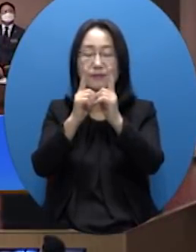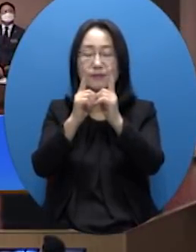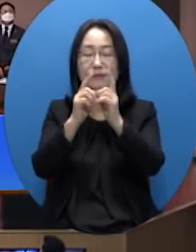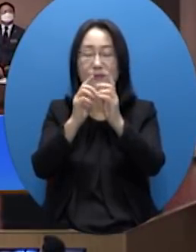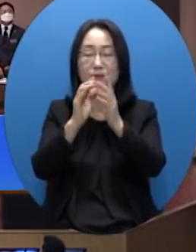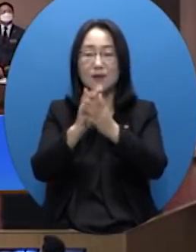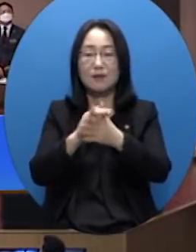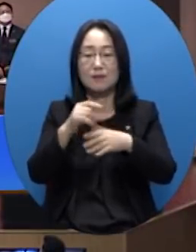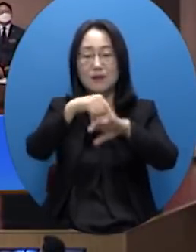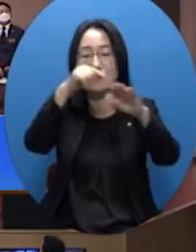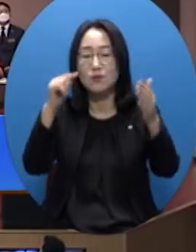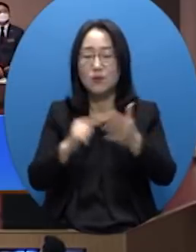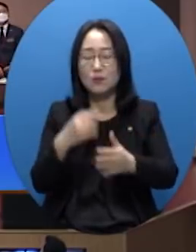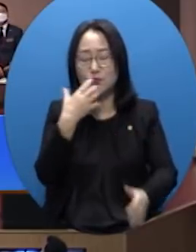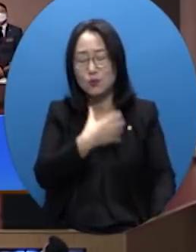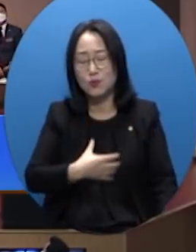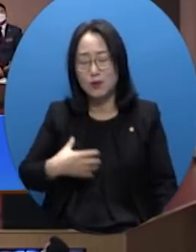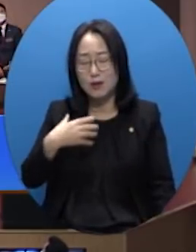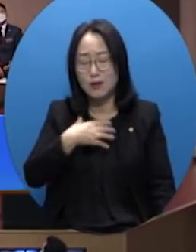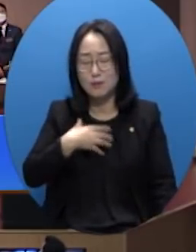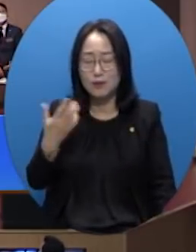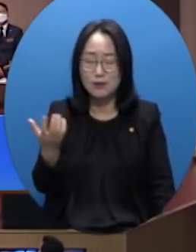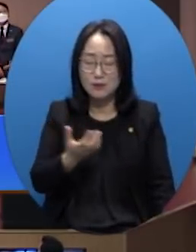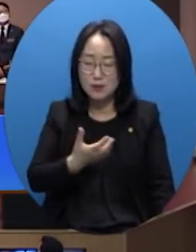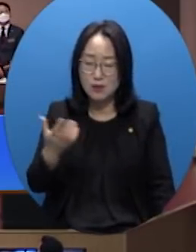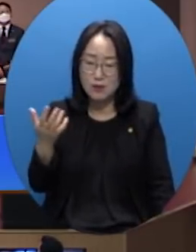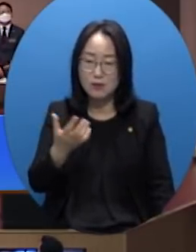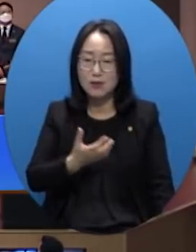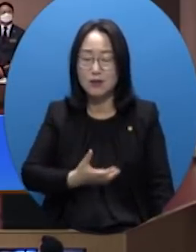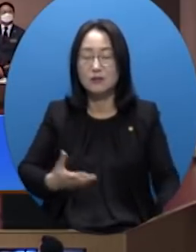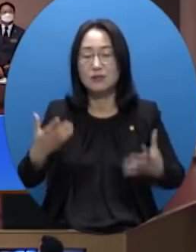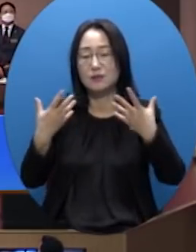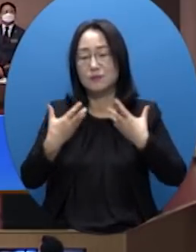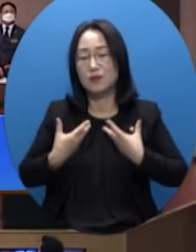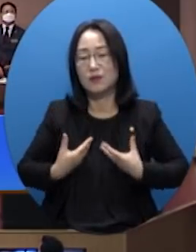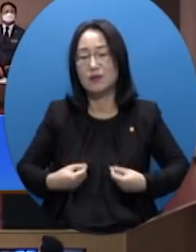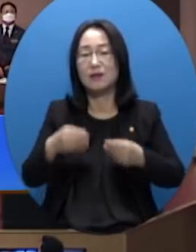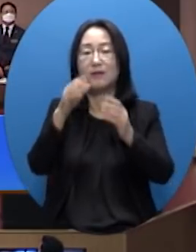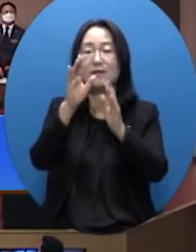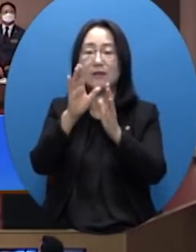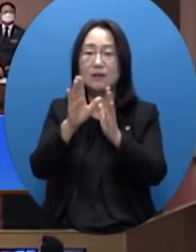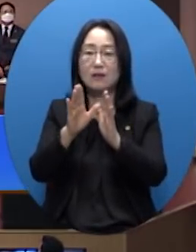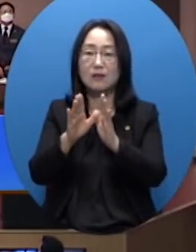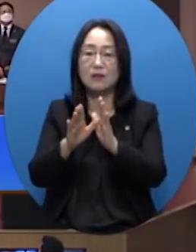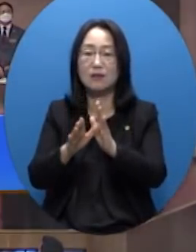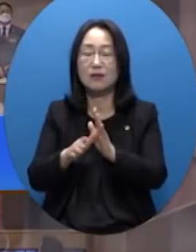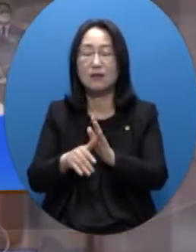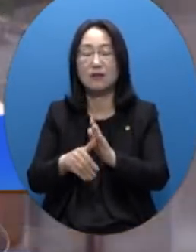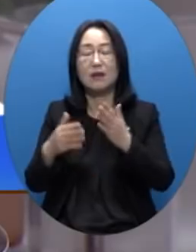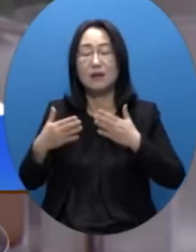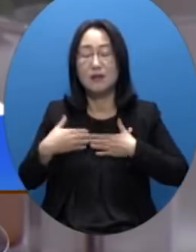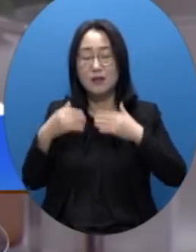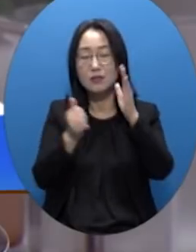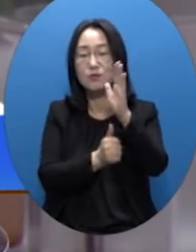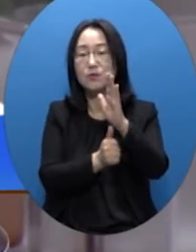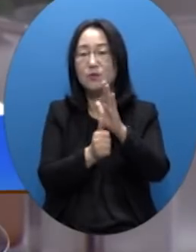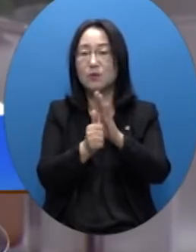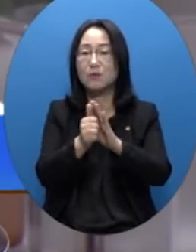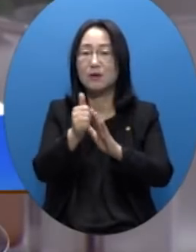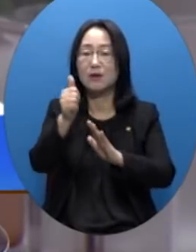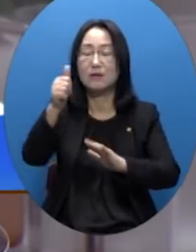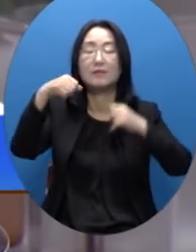어 밤 괴로 아 파 서라 질문을 l 트랙의